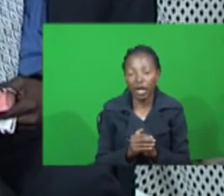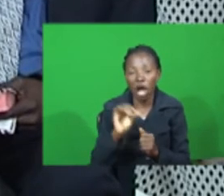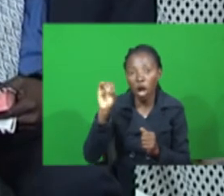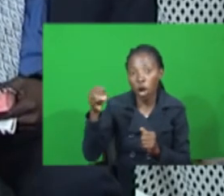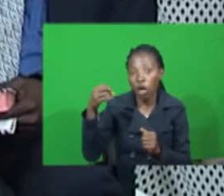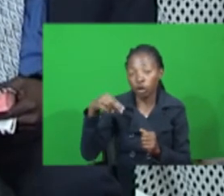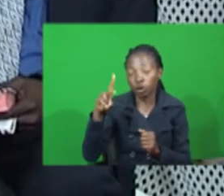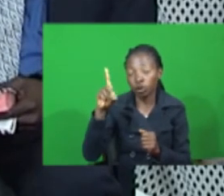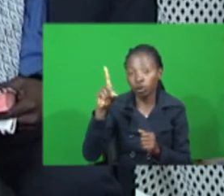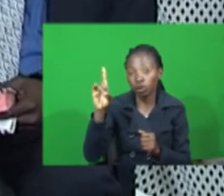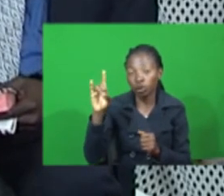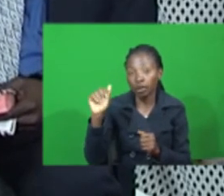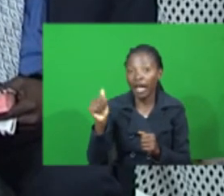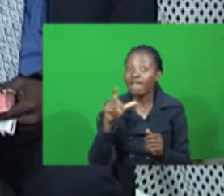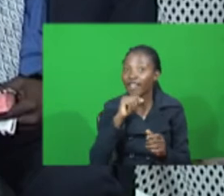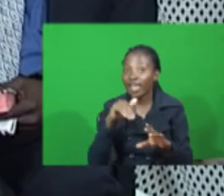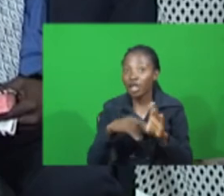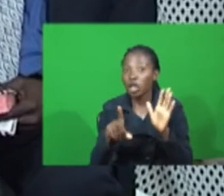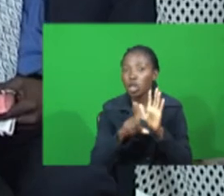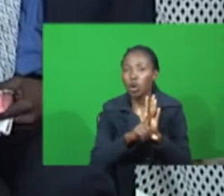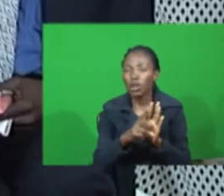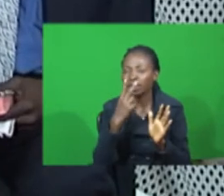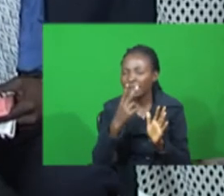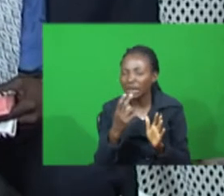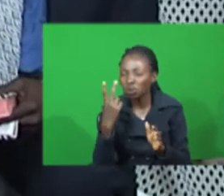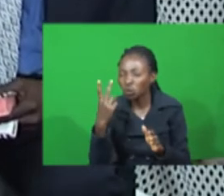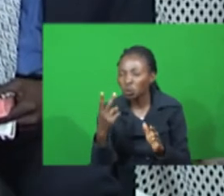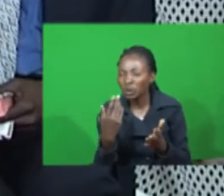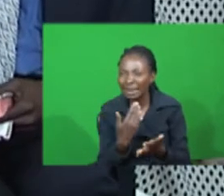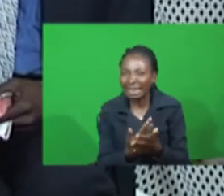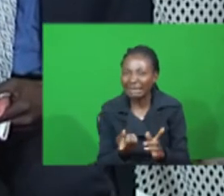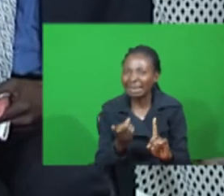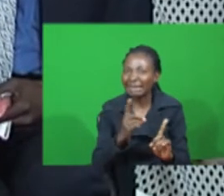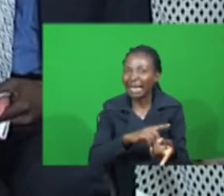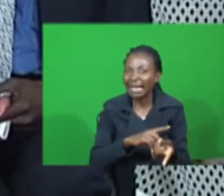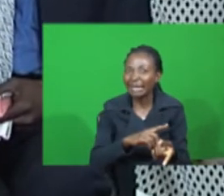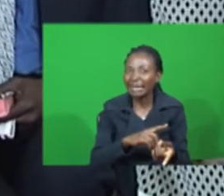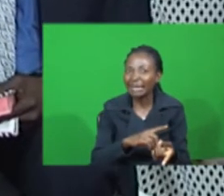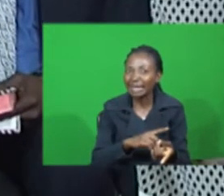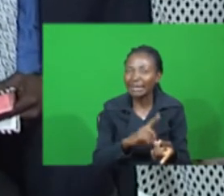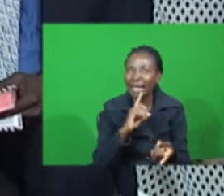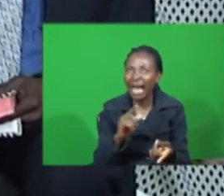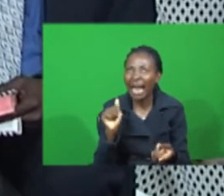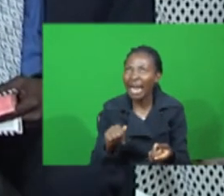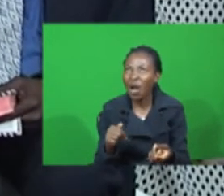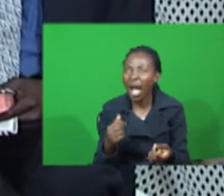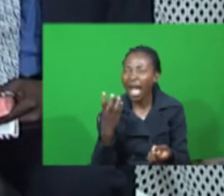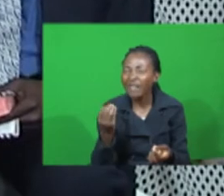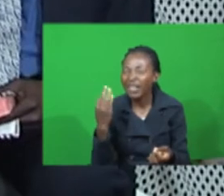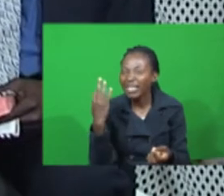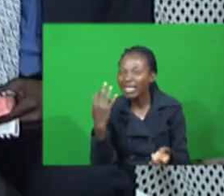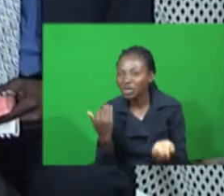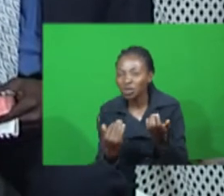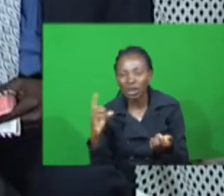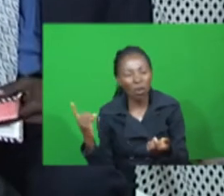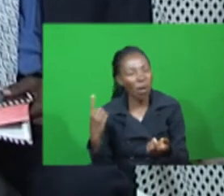Judha vatezvara pavakaona vana tu vafa. Vakaona kuti vanhu vaakupera. Ende vaiziva kuti vanhu